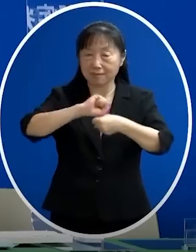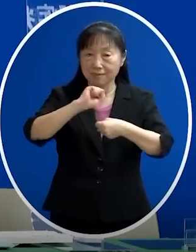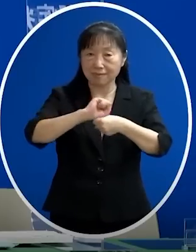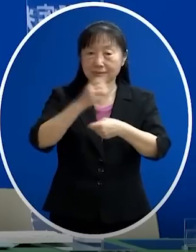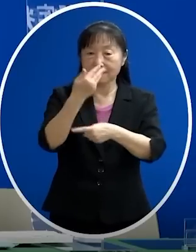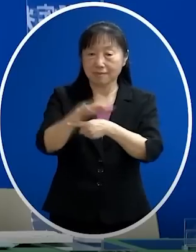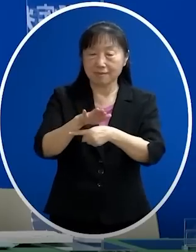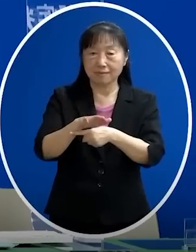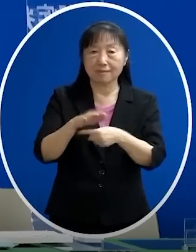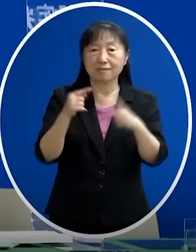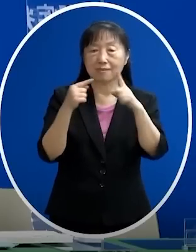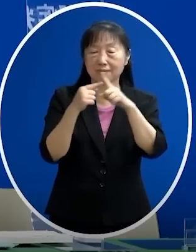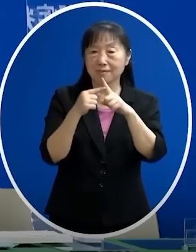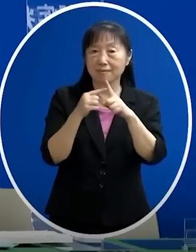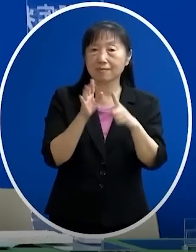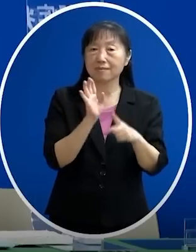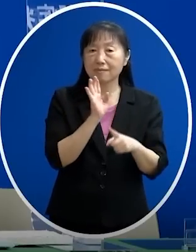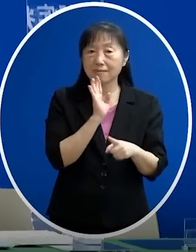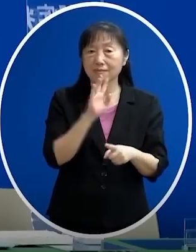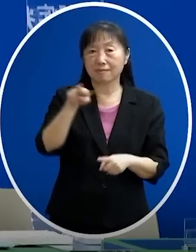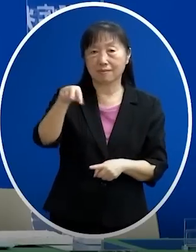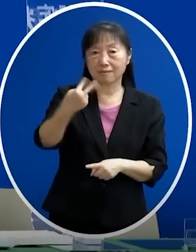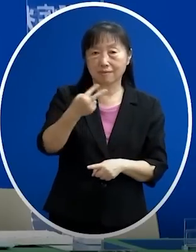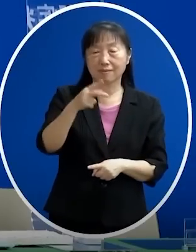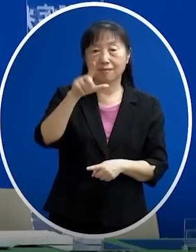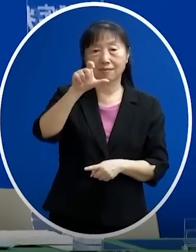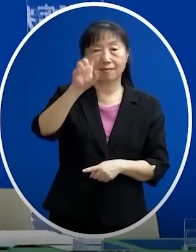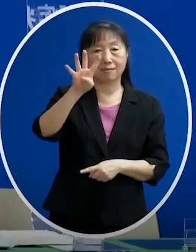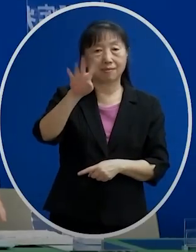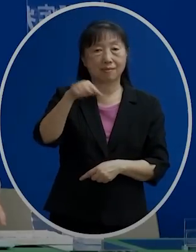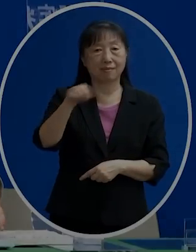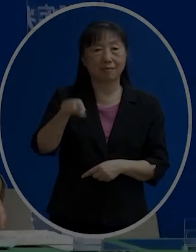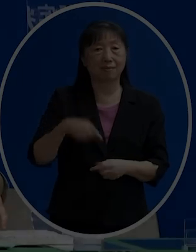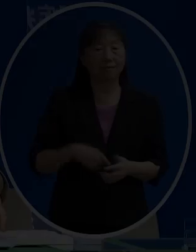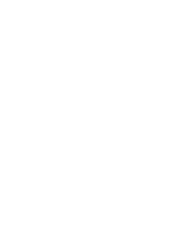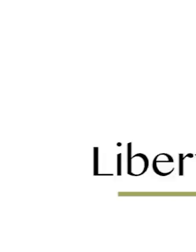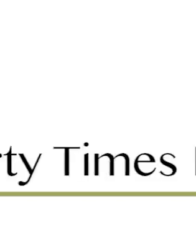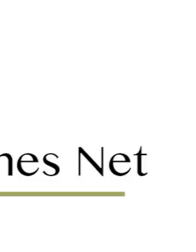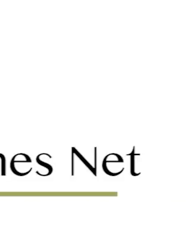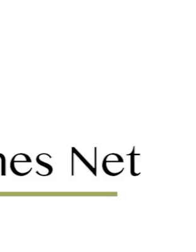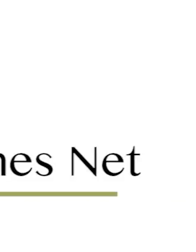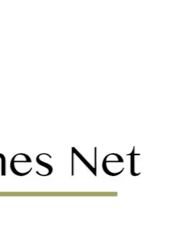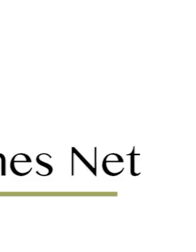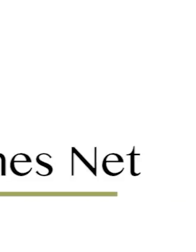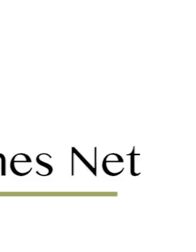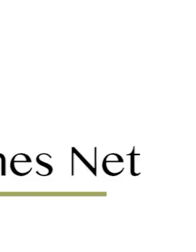死亡人数是264人。